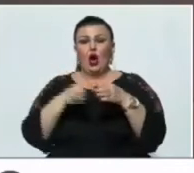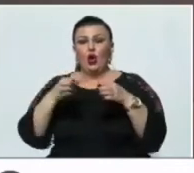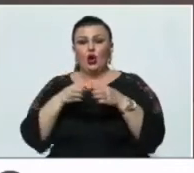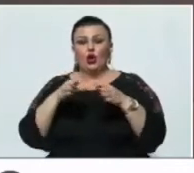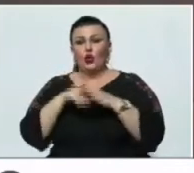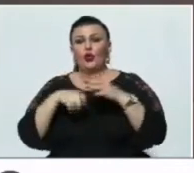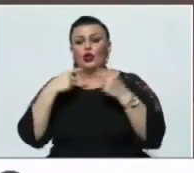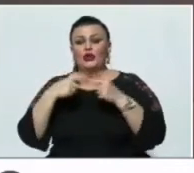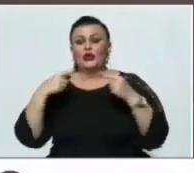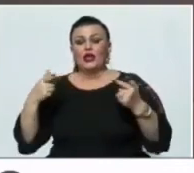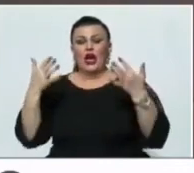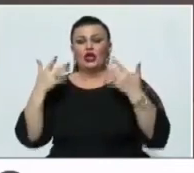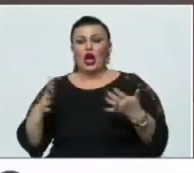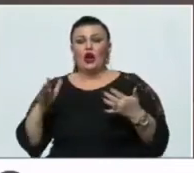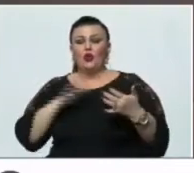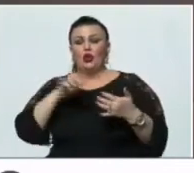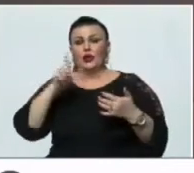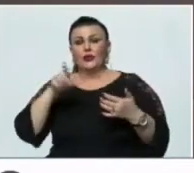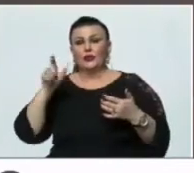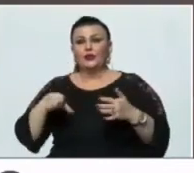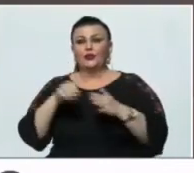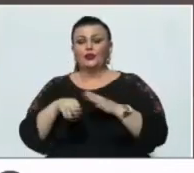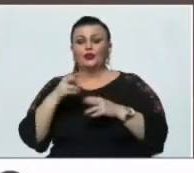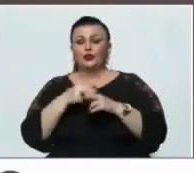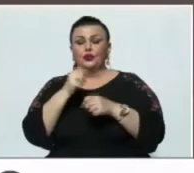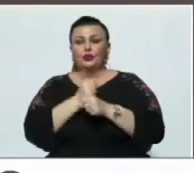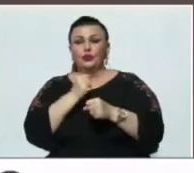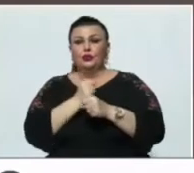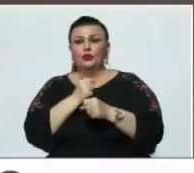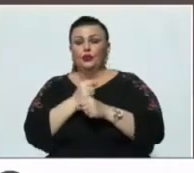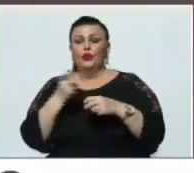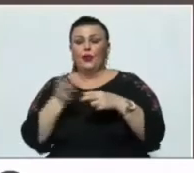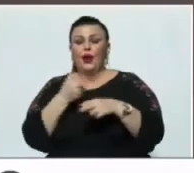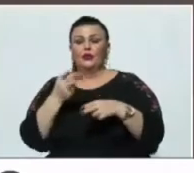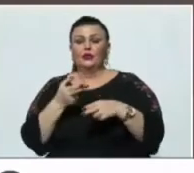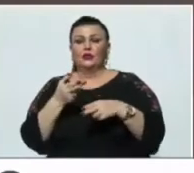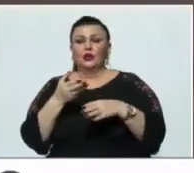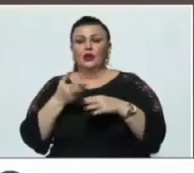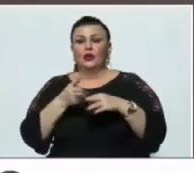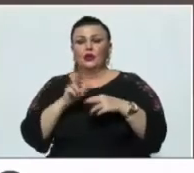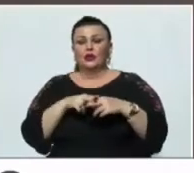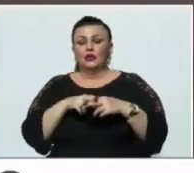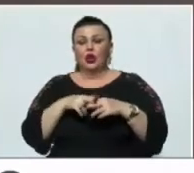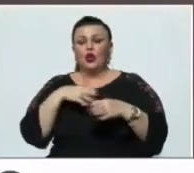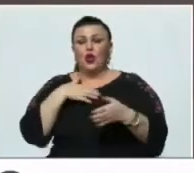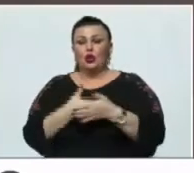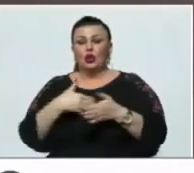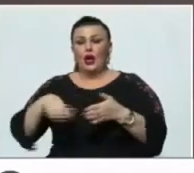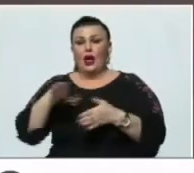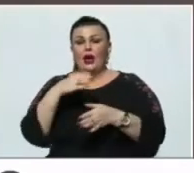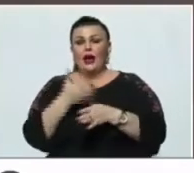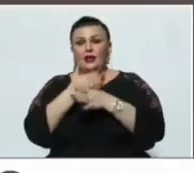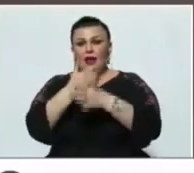digər cəlb olunan şəxslərə bu prosesə qarşılıqsız könüllərə dəstək və aktiv iştirak etdikləri